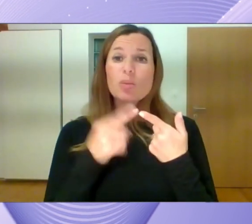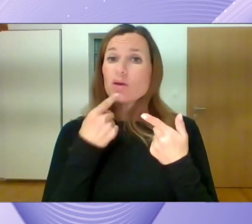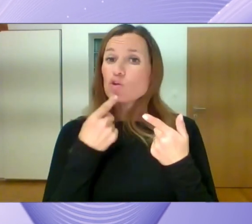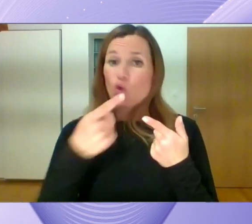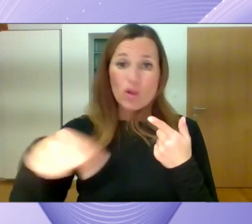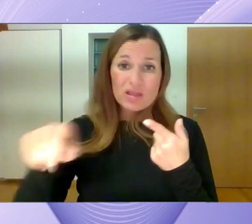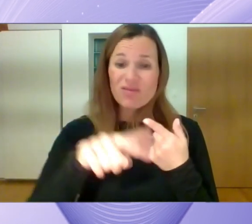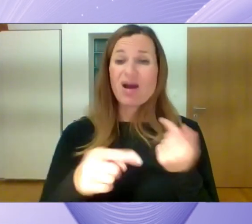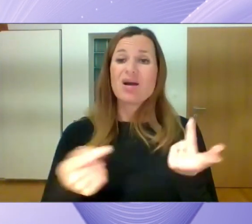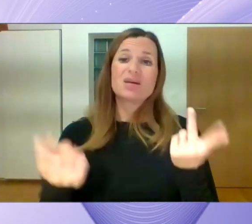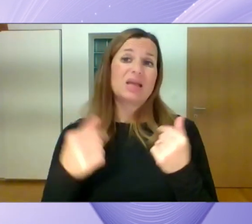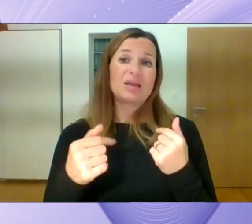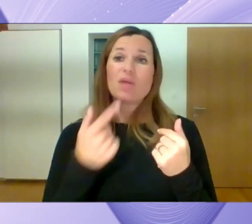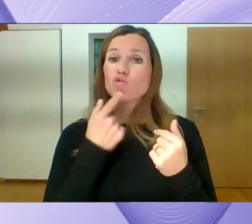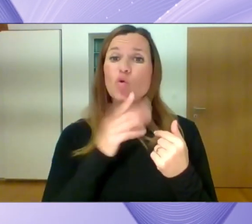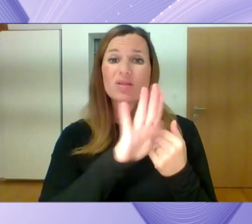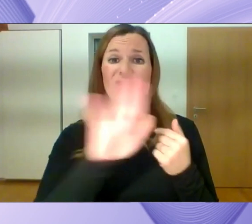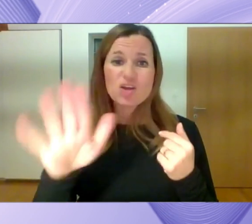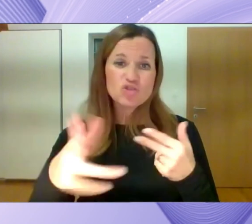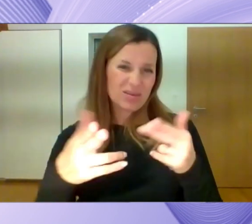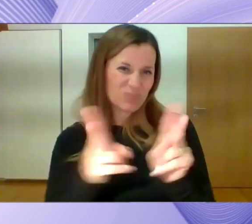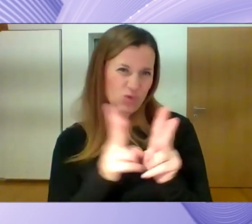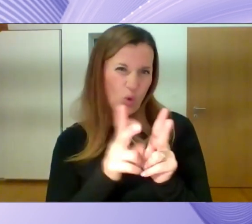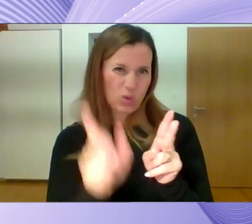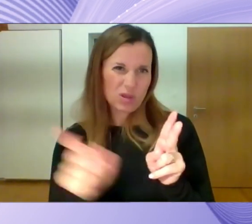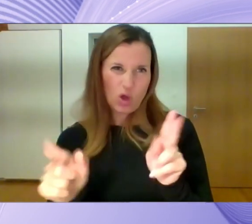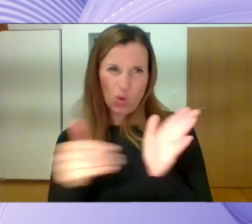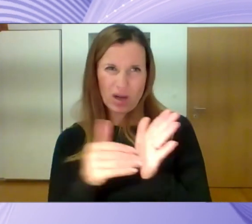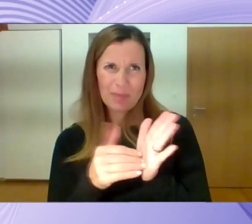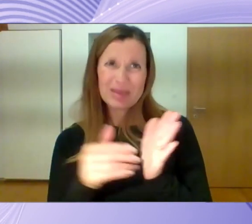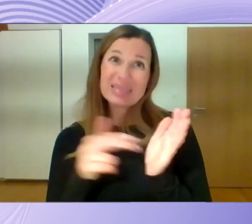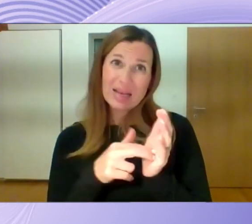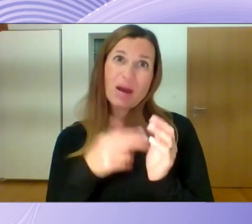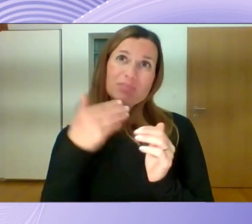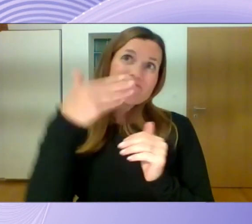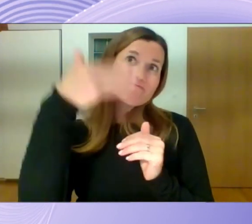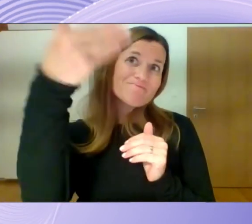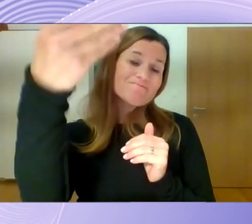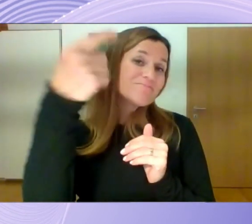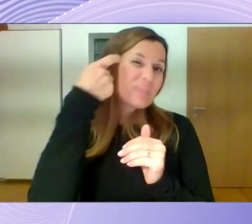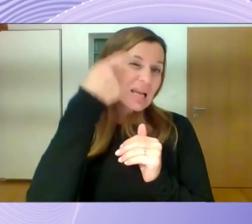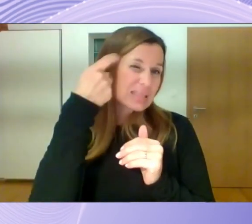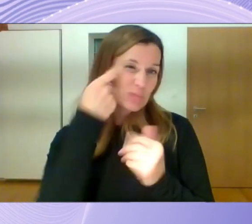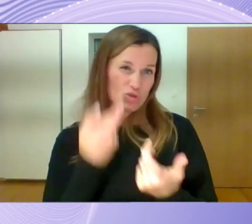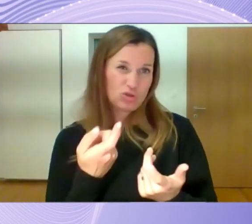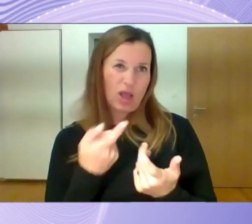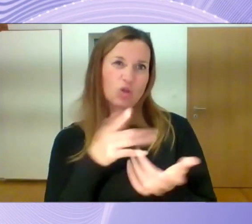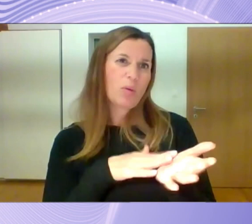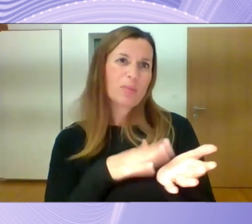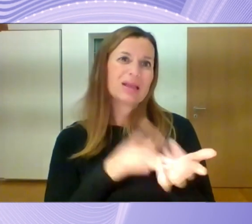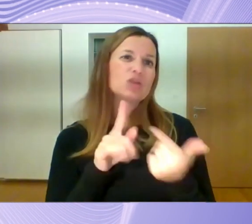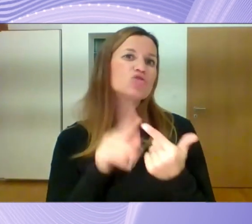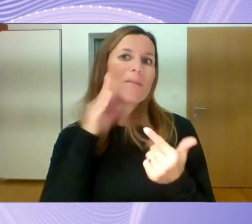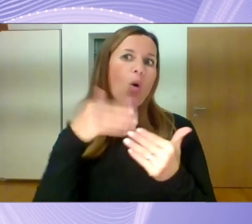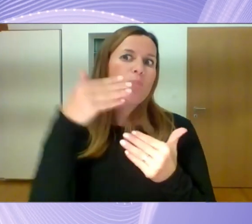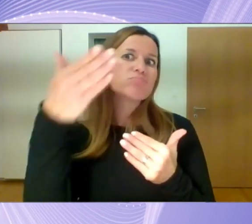ali pa od vaših bližnjih to potreboval, majčkeno naprej, koliko se da. Se pravi, če se pričakuje neka operacija